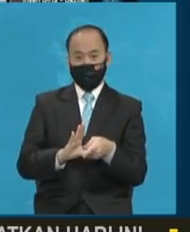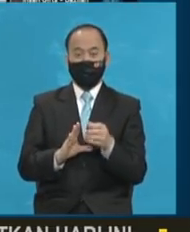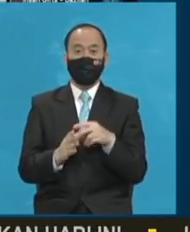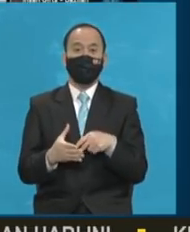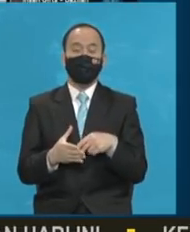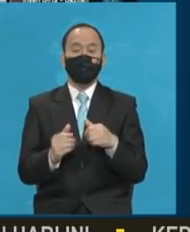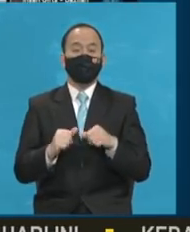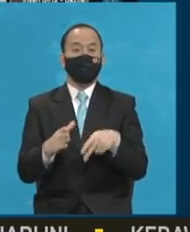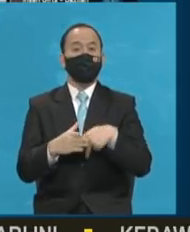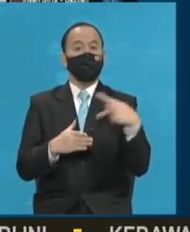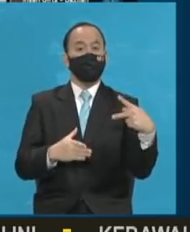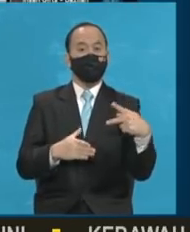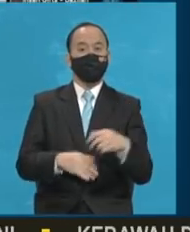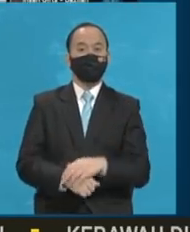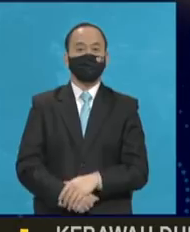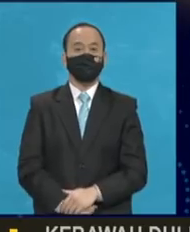hai hai